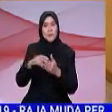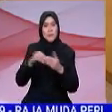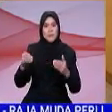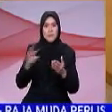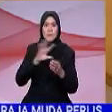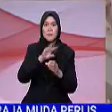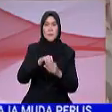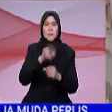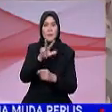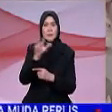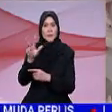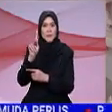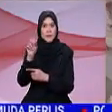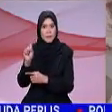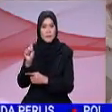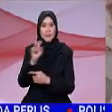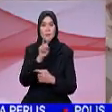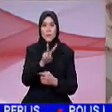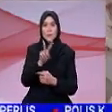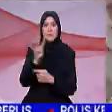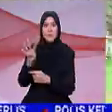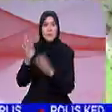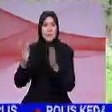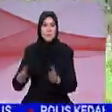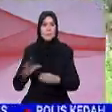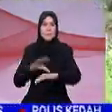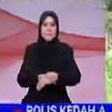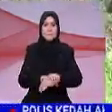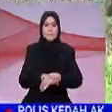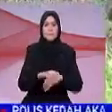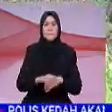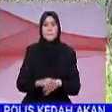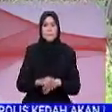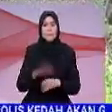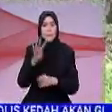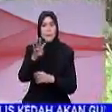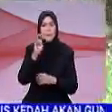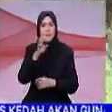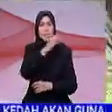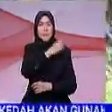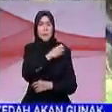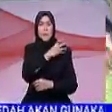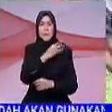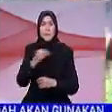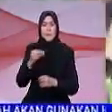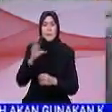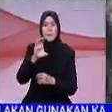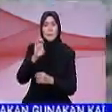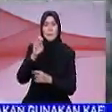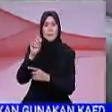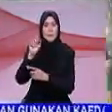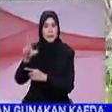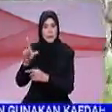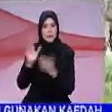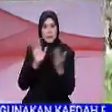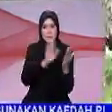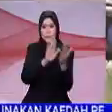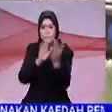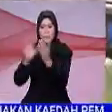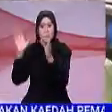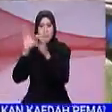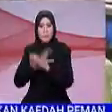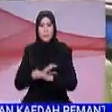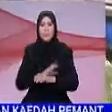melibatkan 33 kes dengan 24 tangkapan. Pastinya 400 pegawai serta anggota cekal dan siap siaga berdepan pelbagai